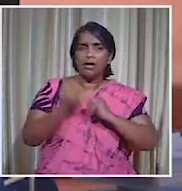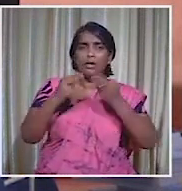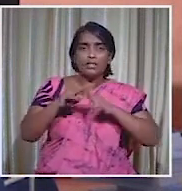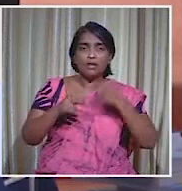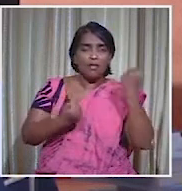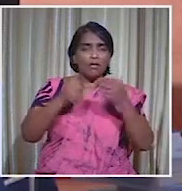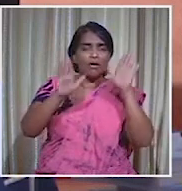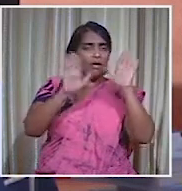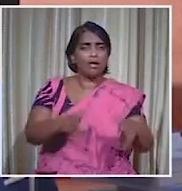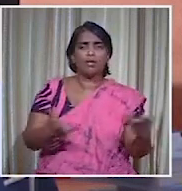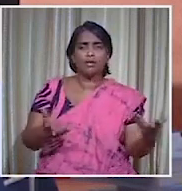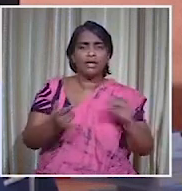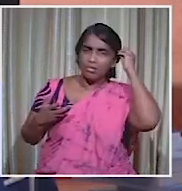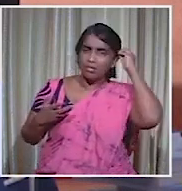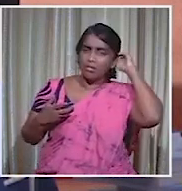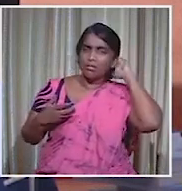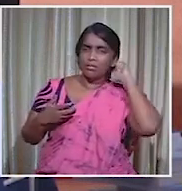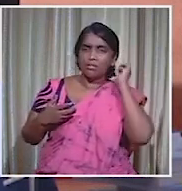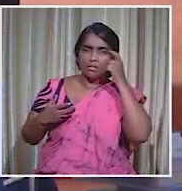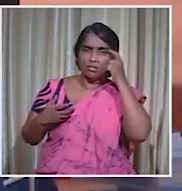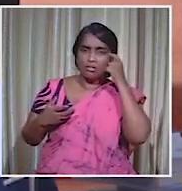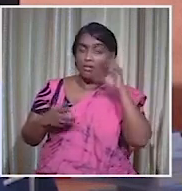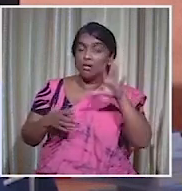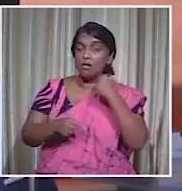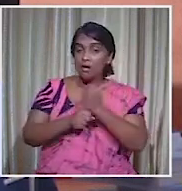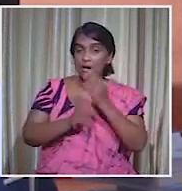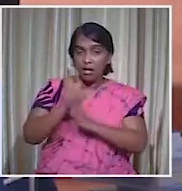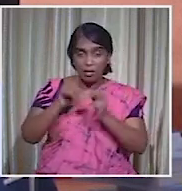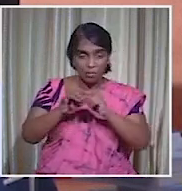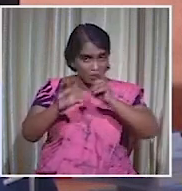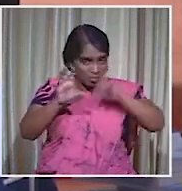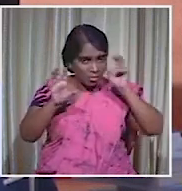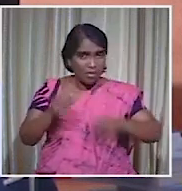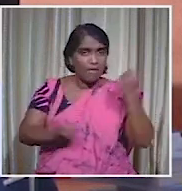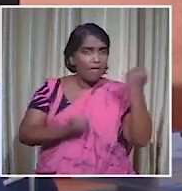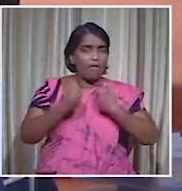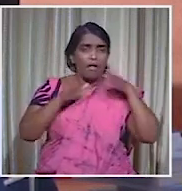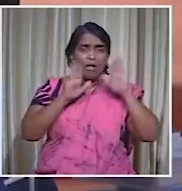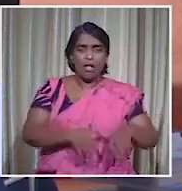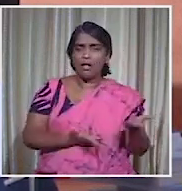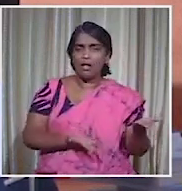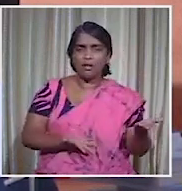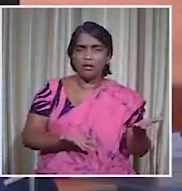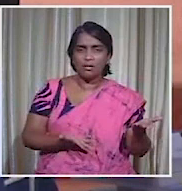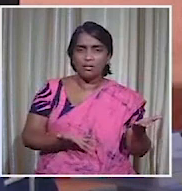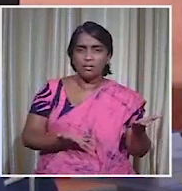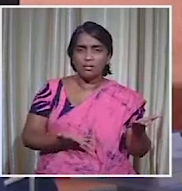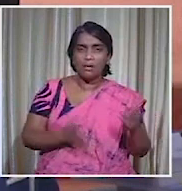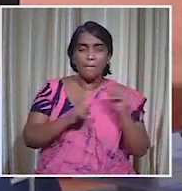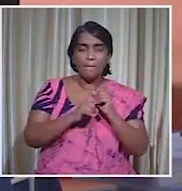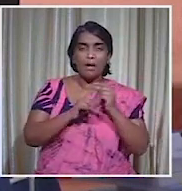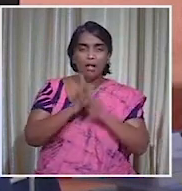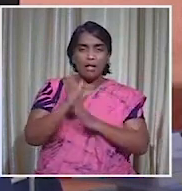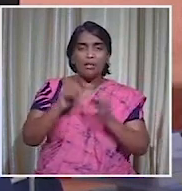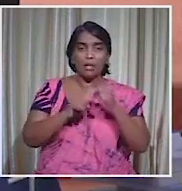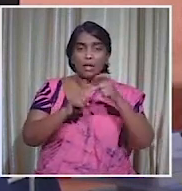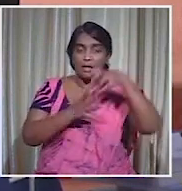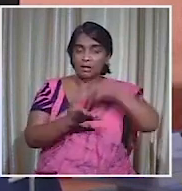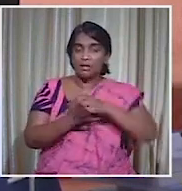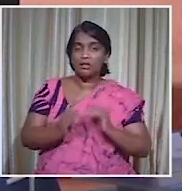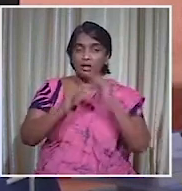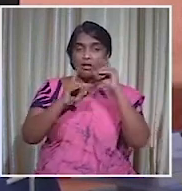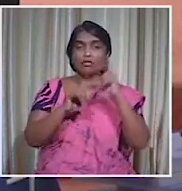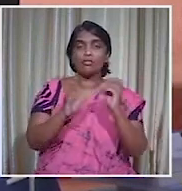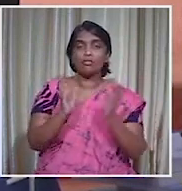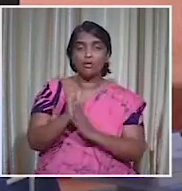ඉන්නේ ඇයි තාම ස්ටාෆ් එක තියන් ඉන්නේ රාජ්‍ය අමතරව රිසයින් වෙලා නම් ඇයි වාහන තියන්නේ අන්න අපේ පිල්ලයන් මන්ත්‍රීතුමා ඉන්නවා දිස්ත්‍රික් සංවර්ධන කමිටුවේ